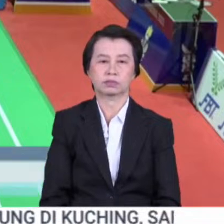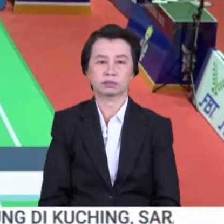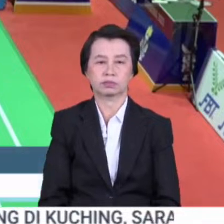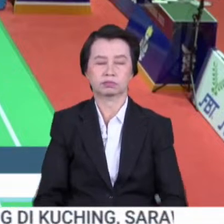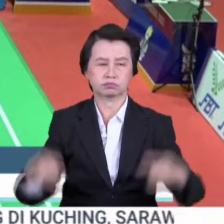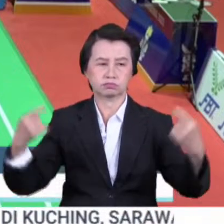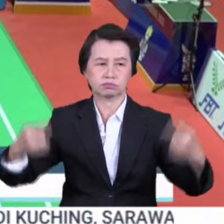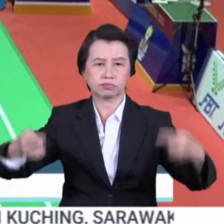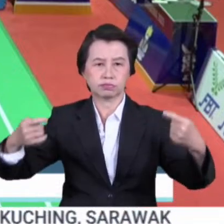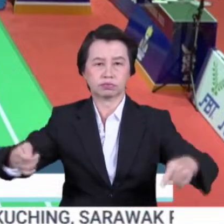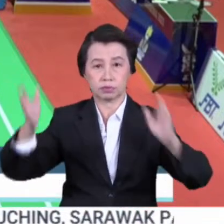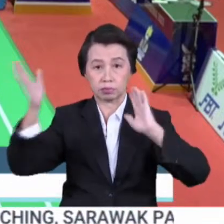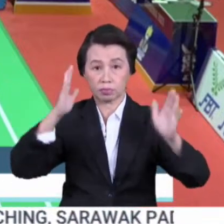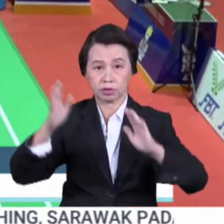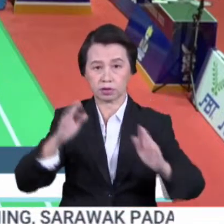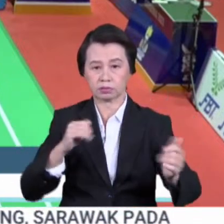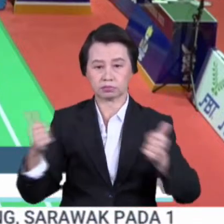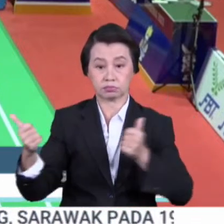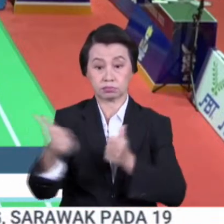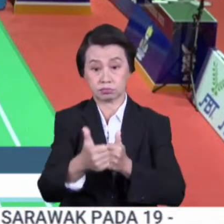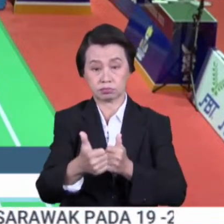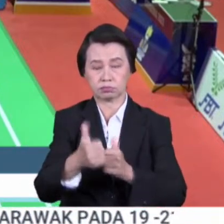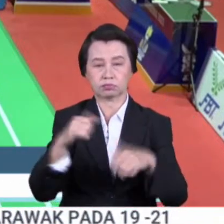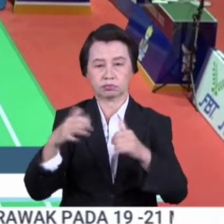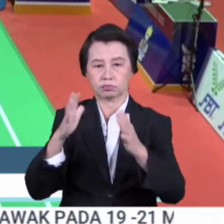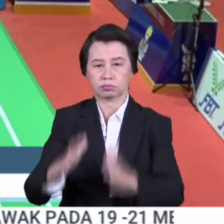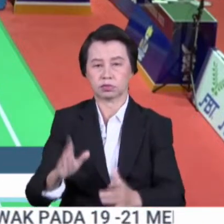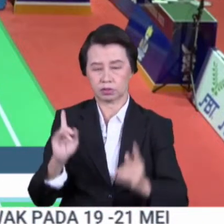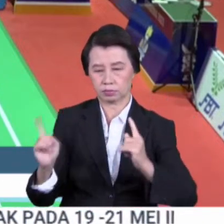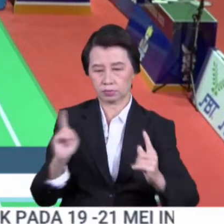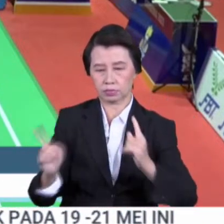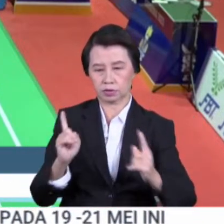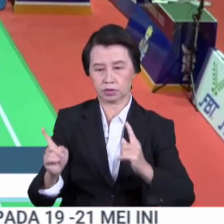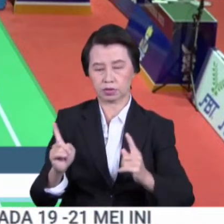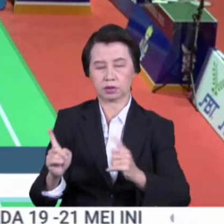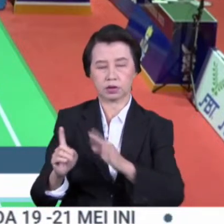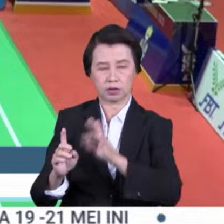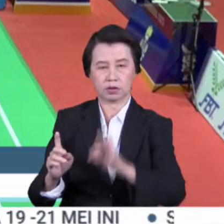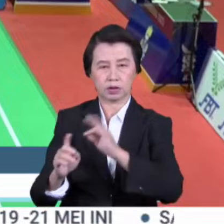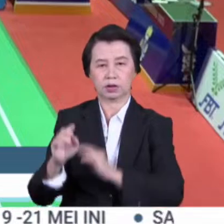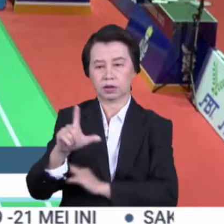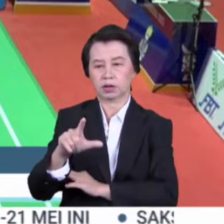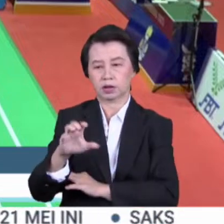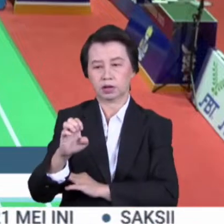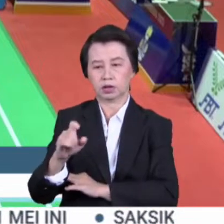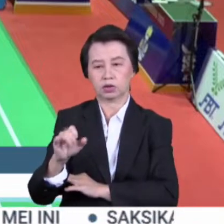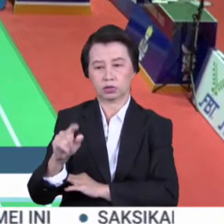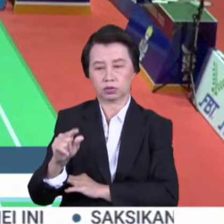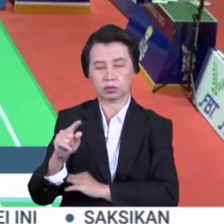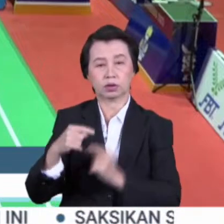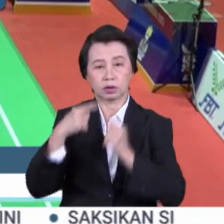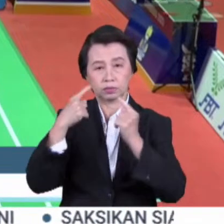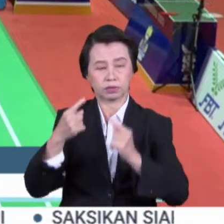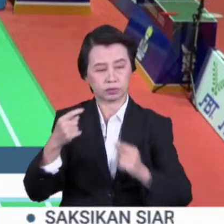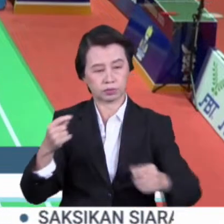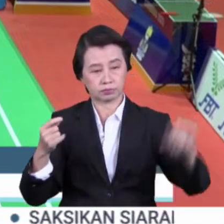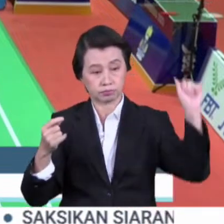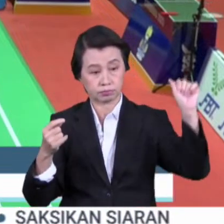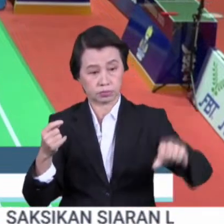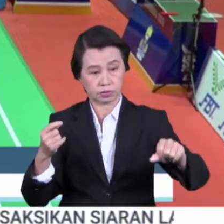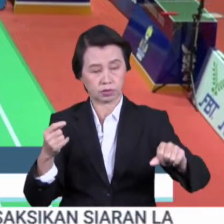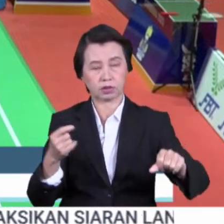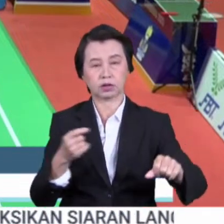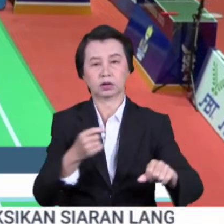Dalam saingan tersebut, Malaysia melalui pemain persorangan utama Leong Jun Hao yang berjaya menewaskan